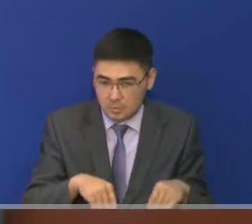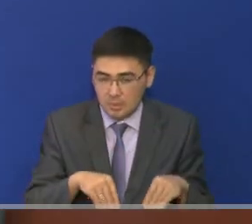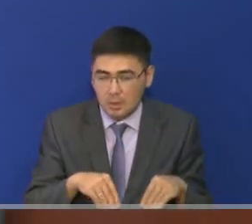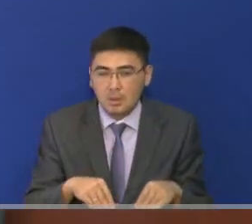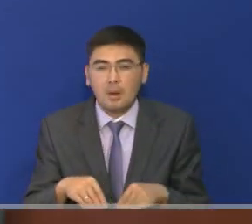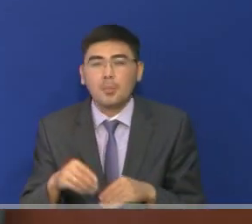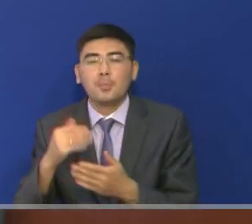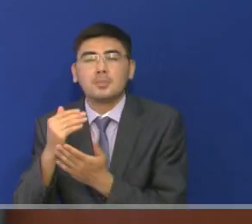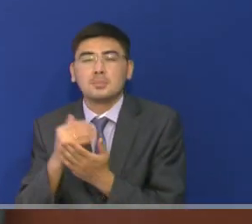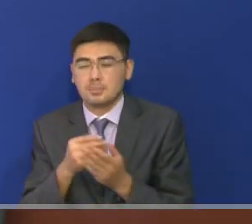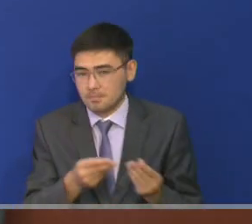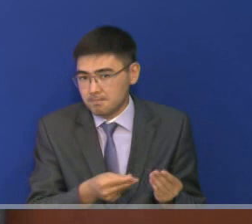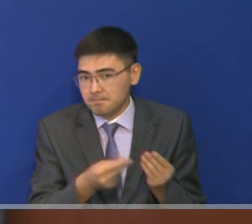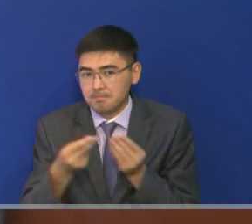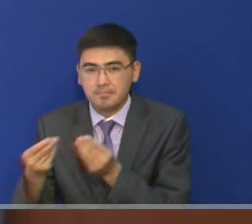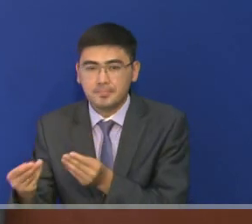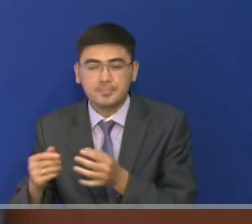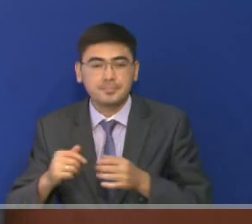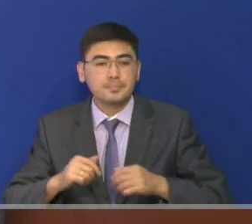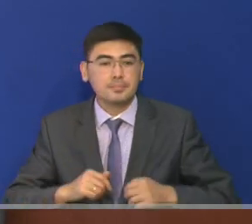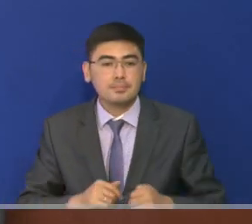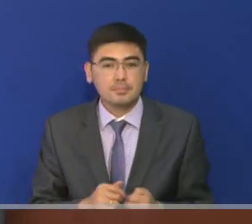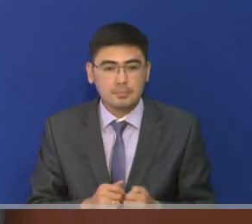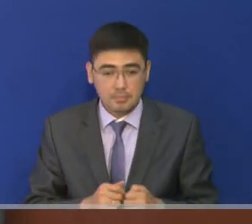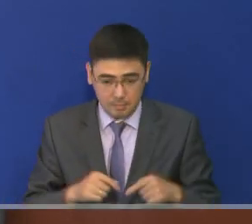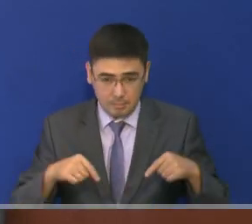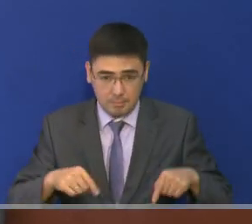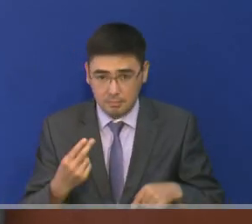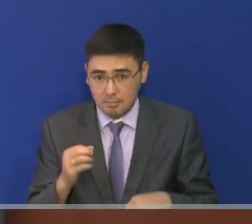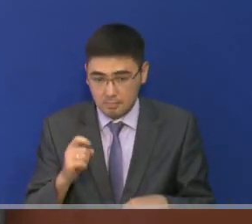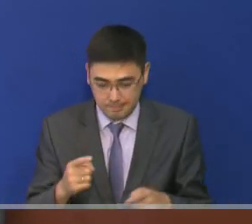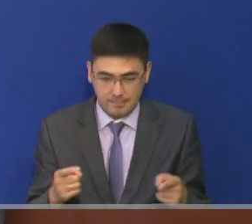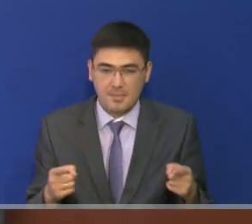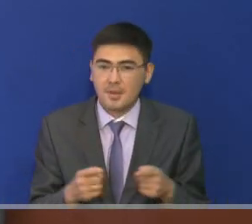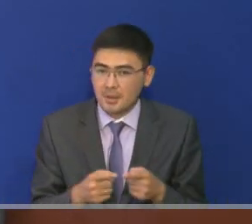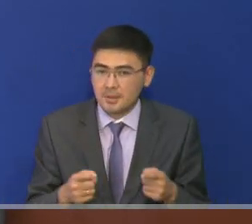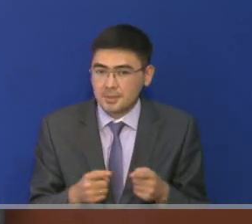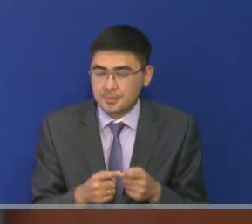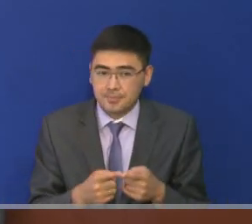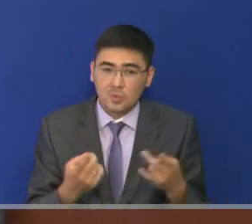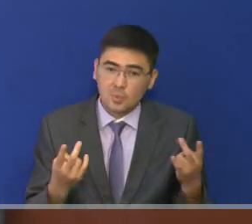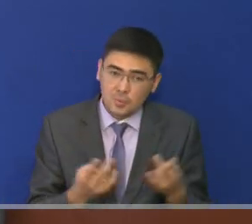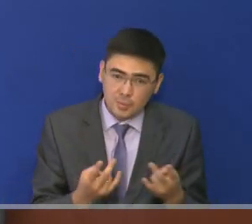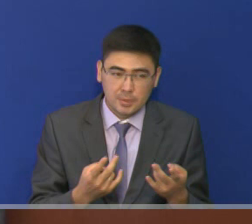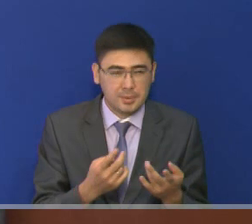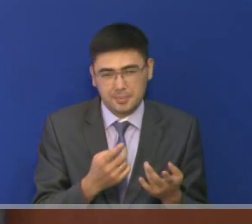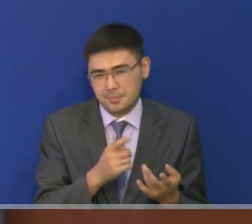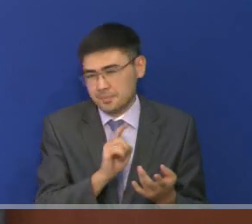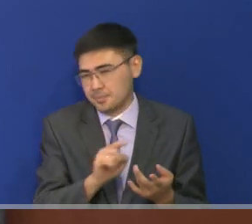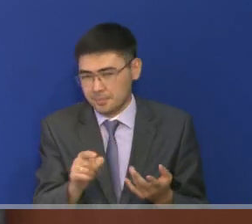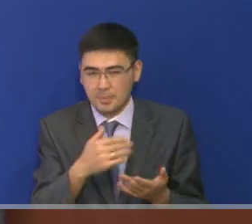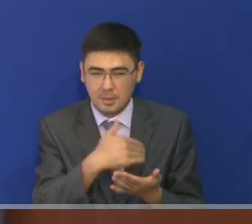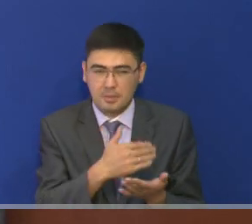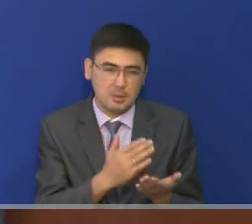Я уже беру в аренду помещение. Мына цехты жалға алдым. Жұмыс істеуге қажетті біраз қондырғылармен жабдықтап қойдым. Тапсырыс